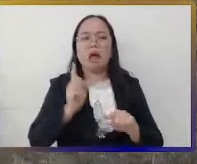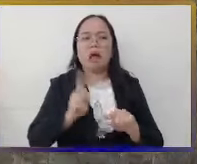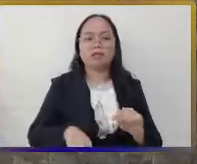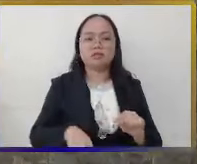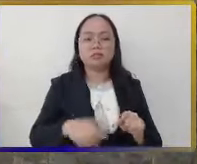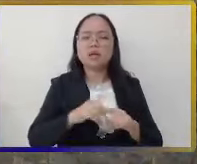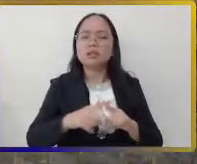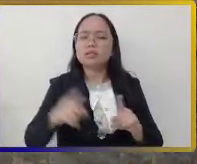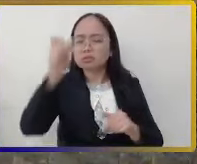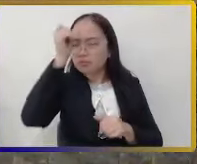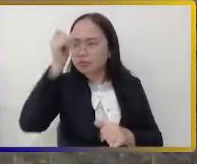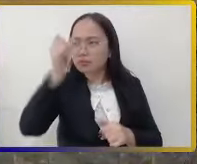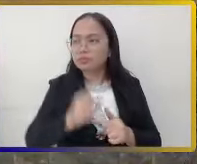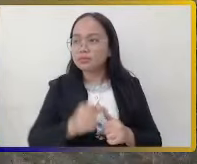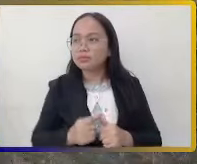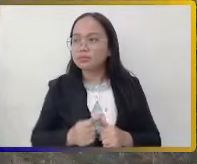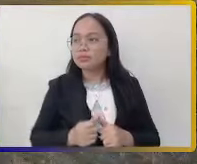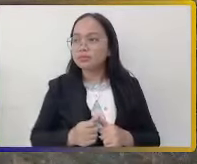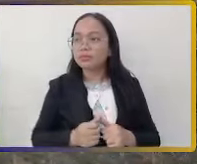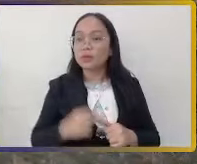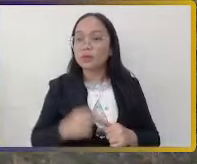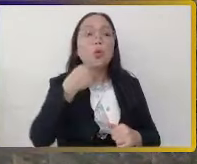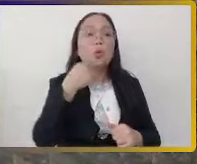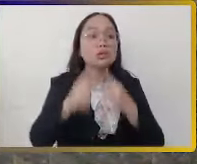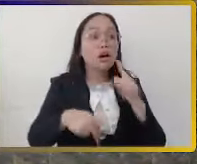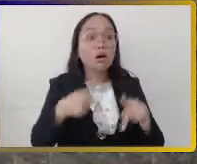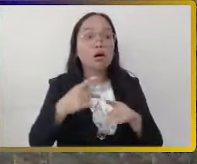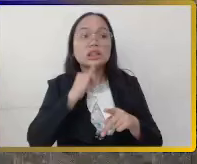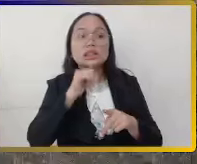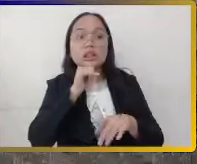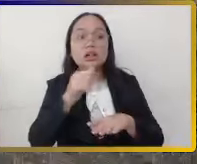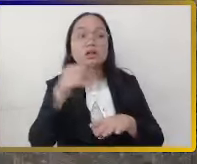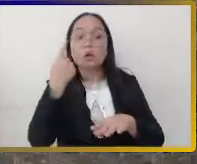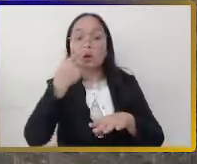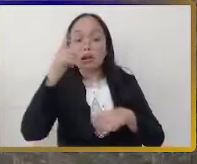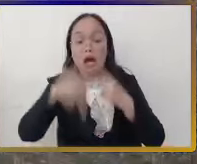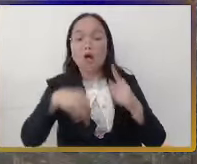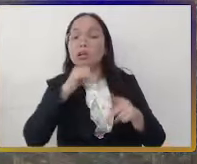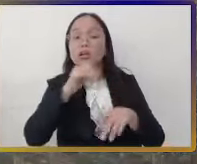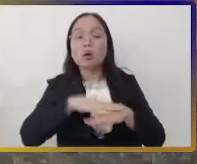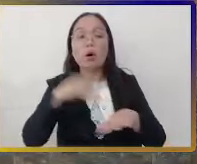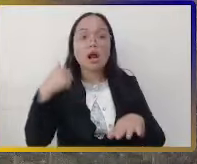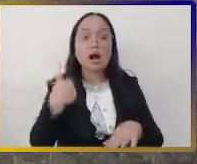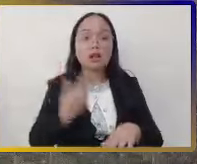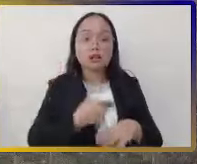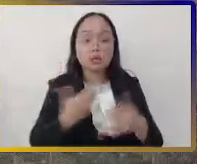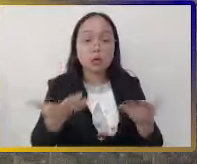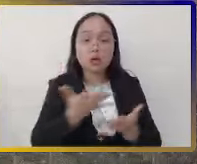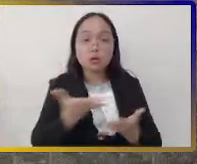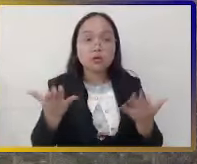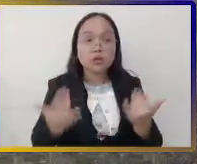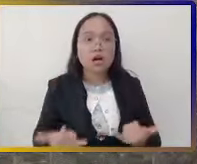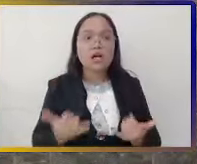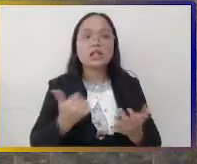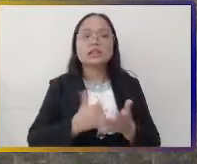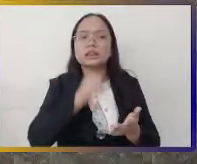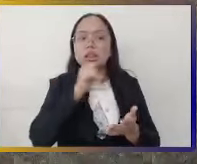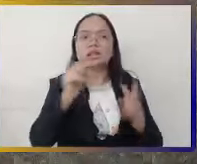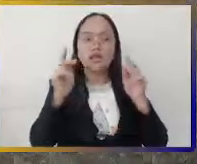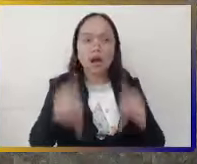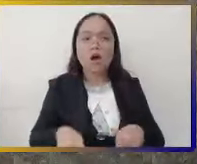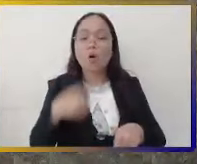Listen, tandaan po natin na hindi ho tao ang tumawag sa atin kung nasaan ka ngayon. Hindi tao ang